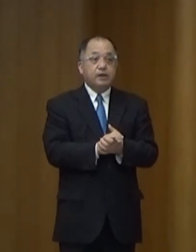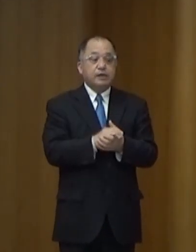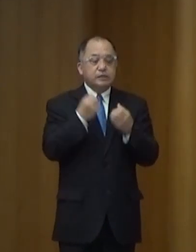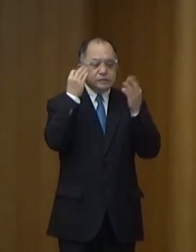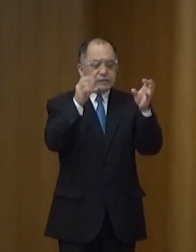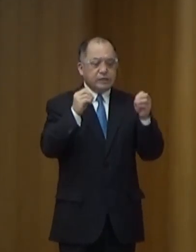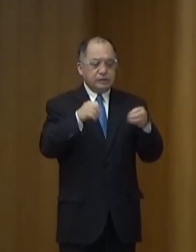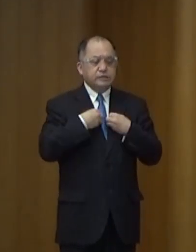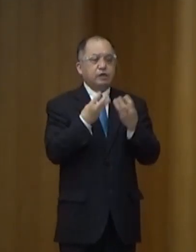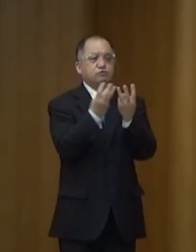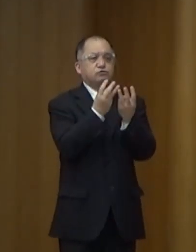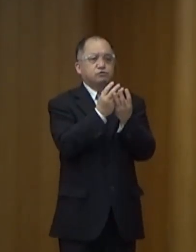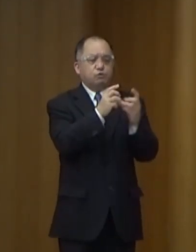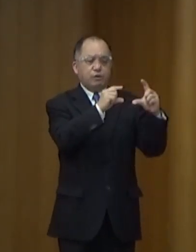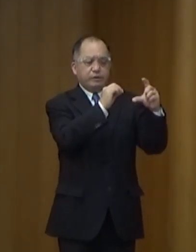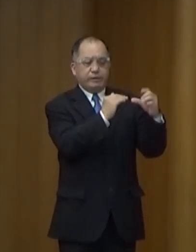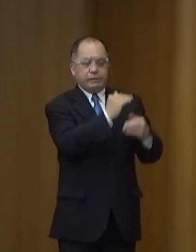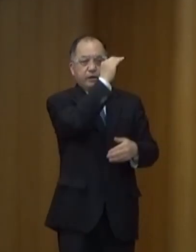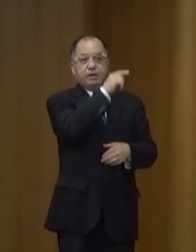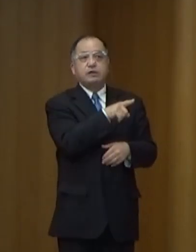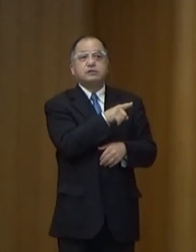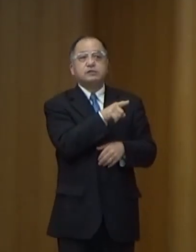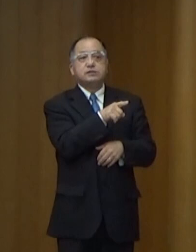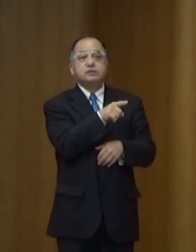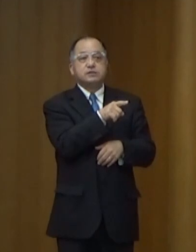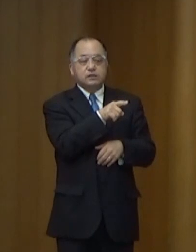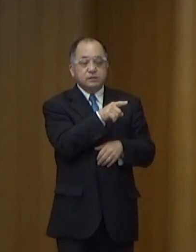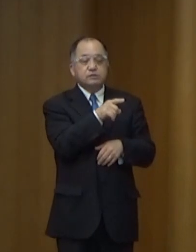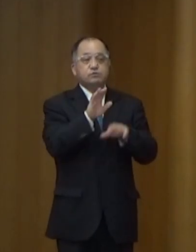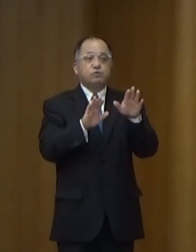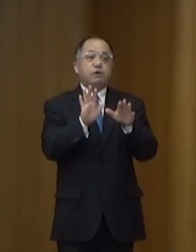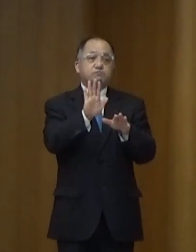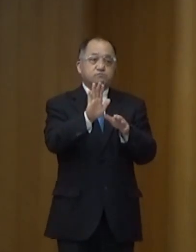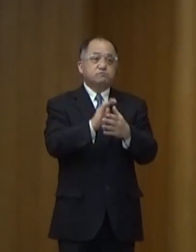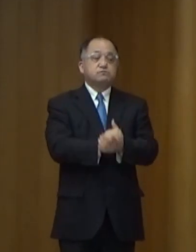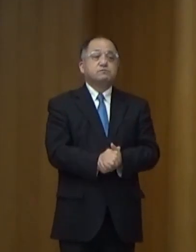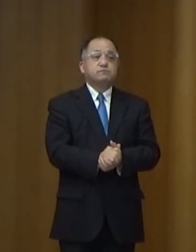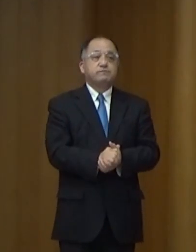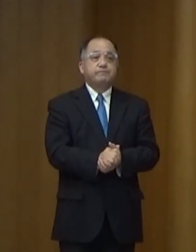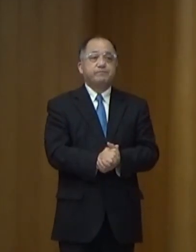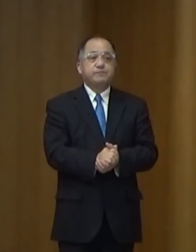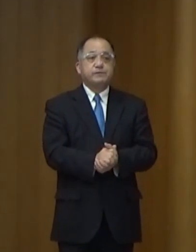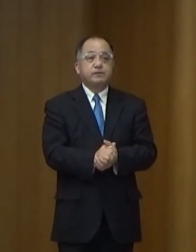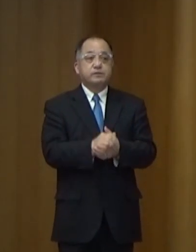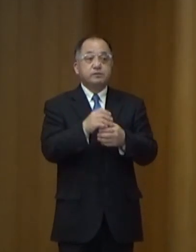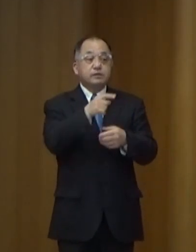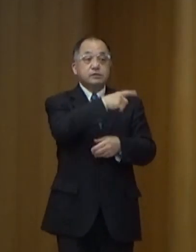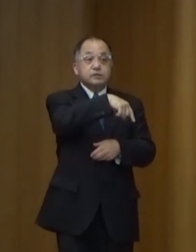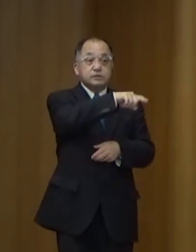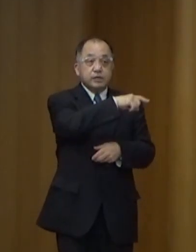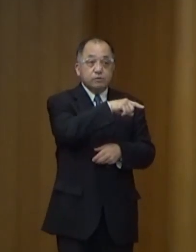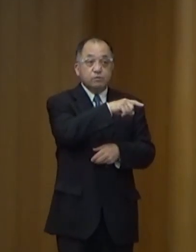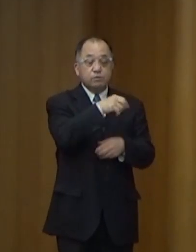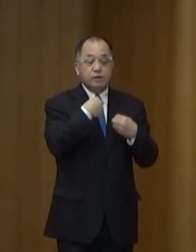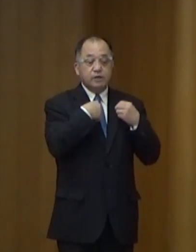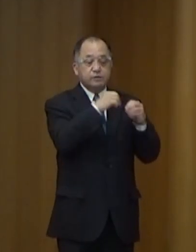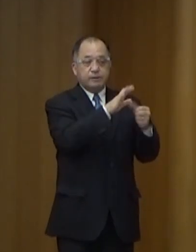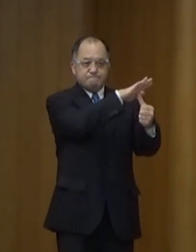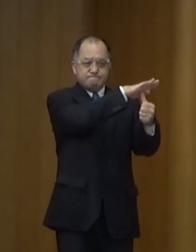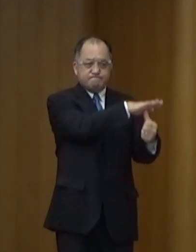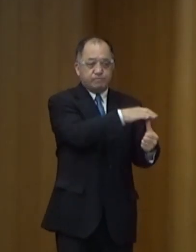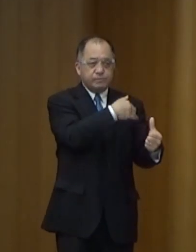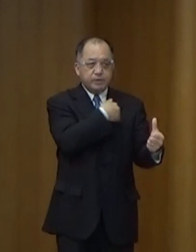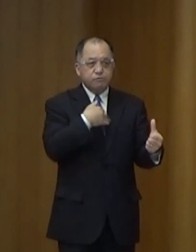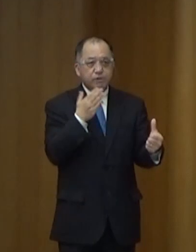割合が高いという点が近い状況がありまして、ここでやはり札幌市内の感染が抑制できるかどう